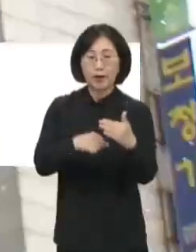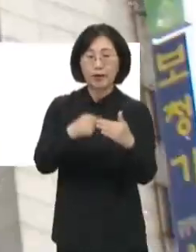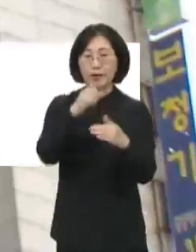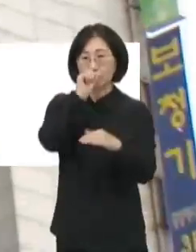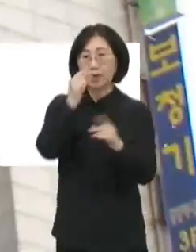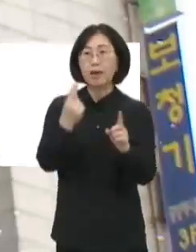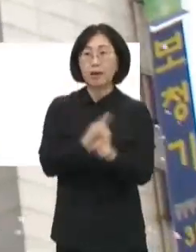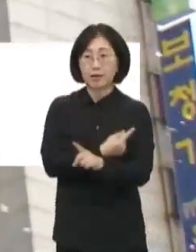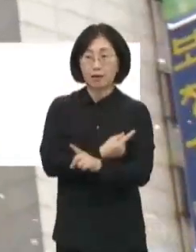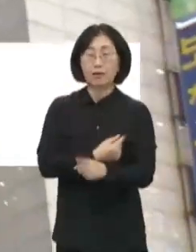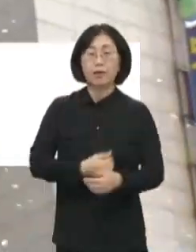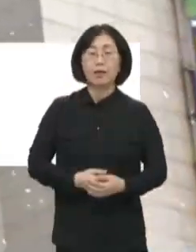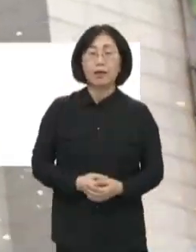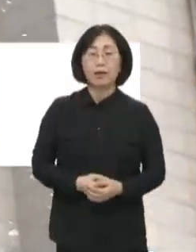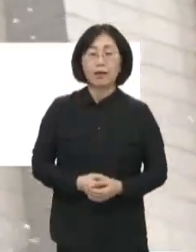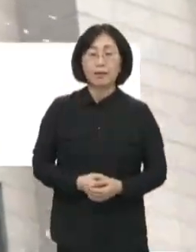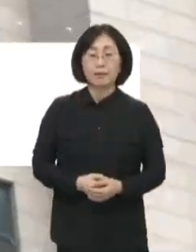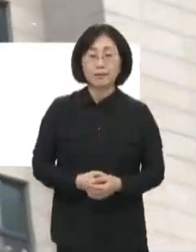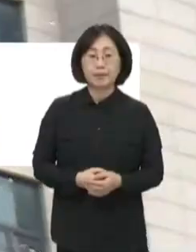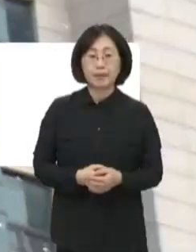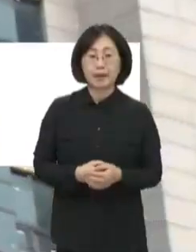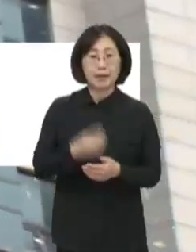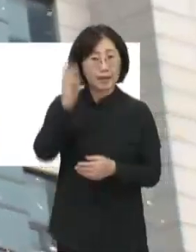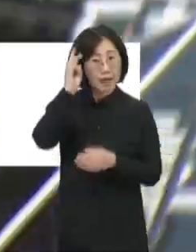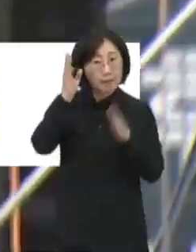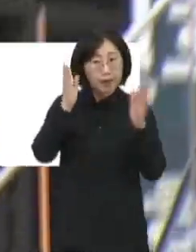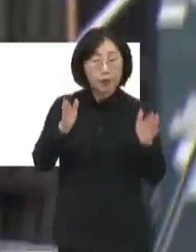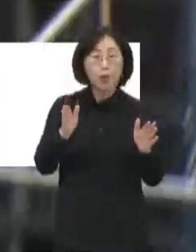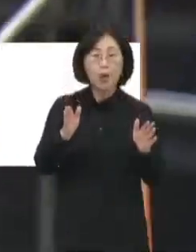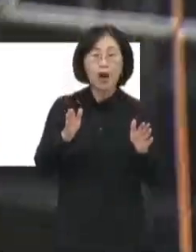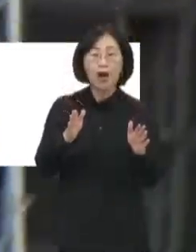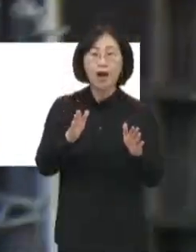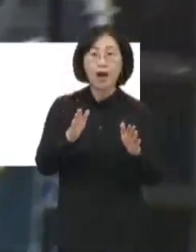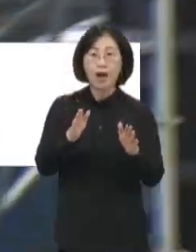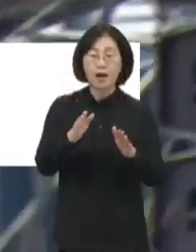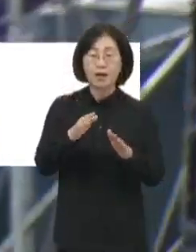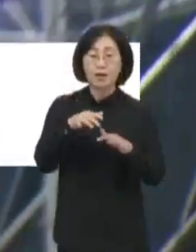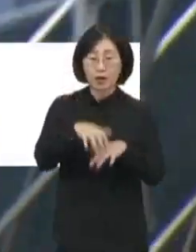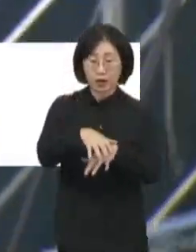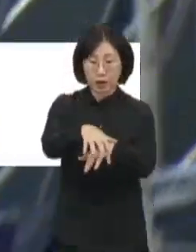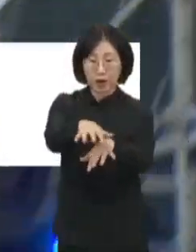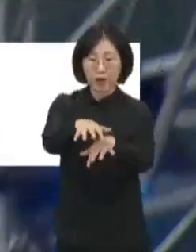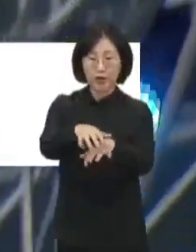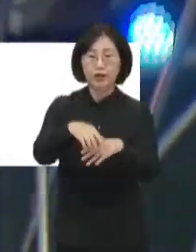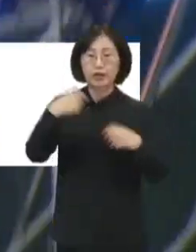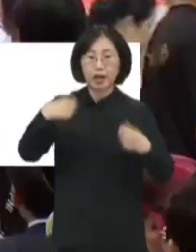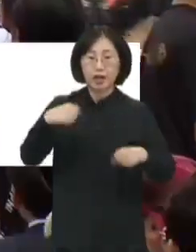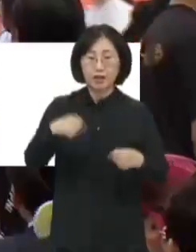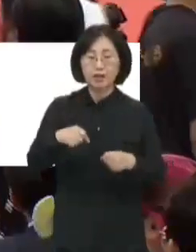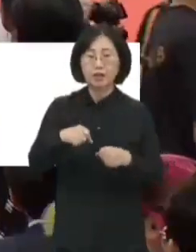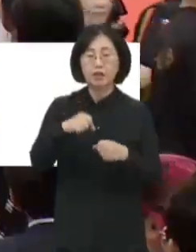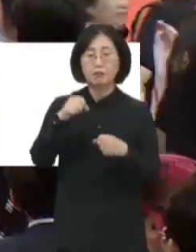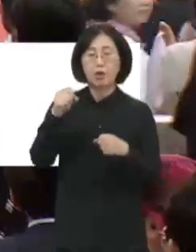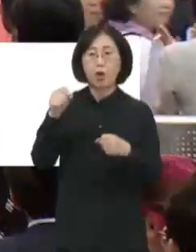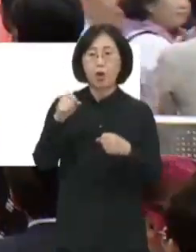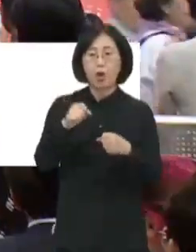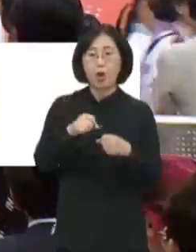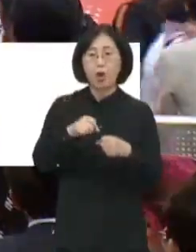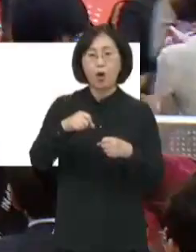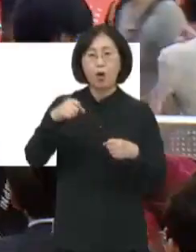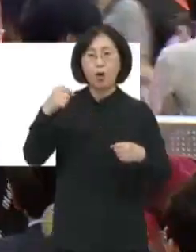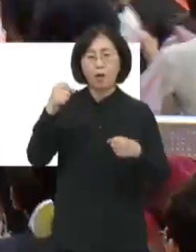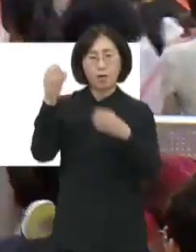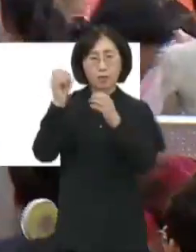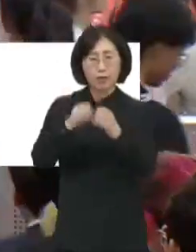개선할 예정입니다 지난해 3일만 진행했던 대규모 길거리 퍼레이드는 댄스 관학 패션쇼 민속놀이